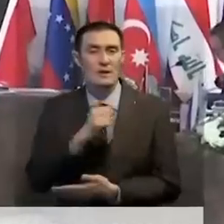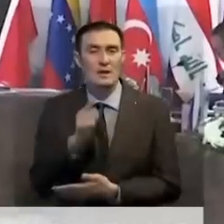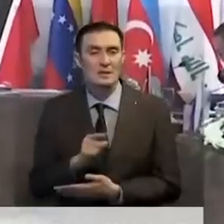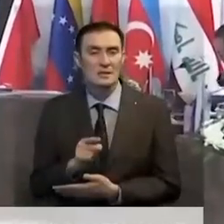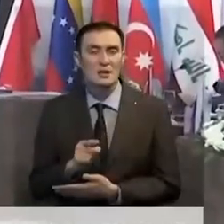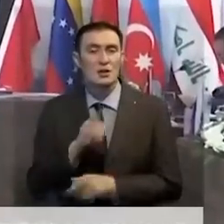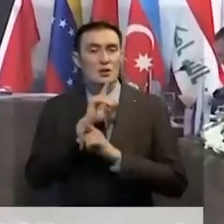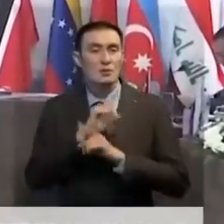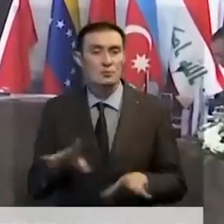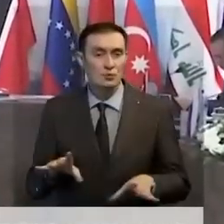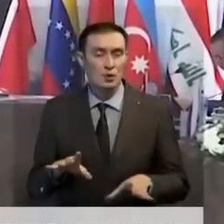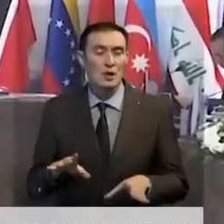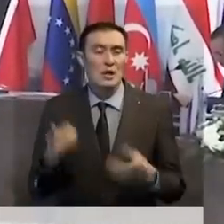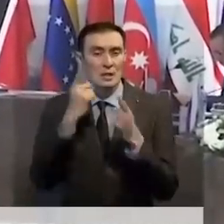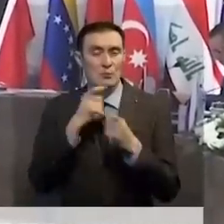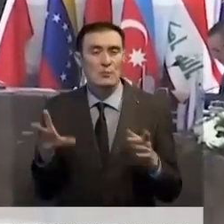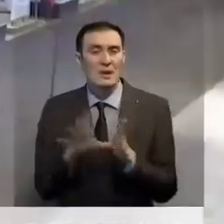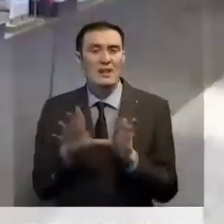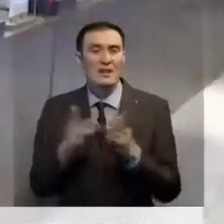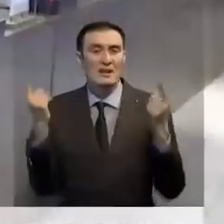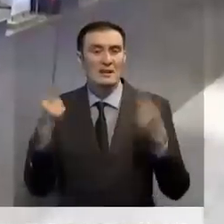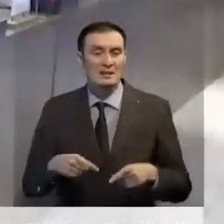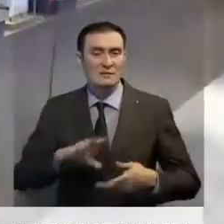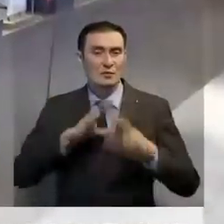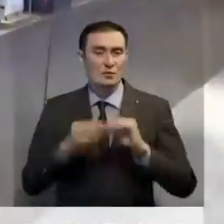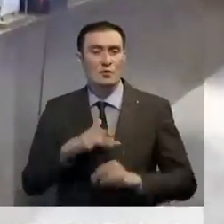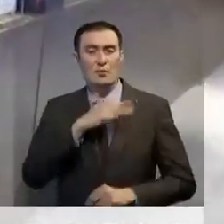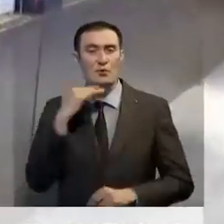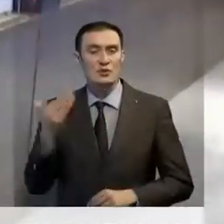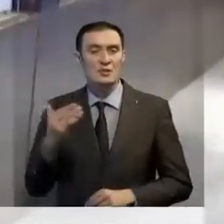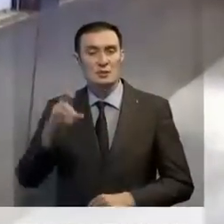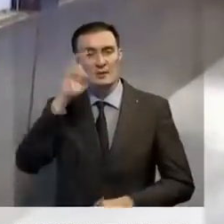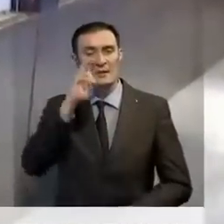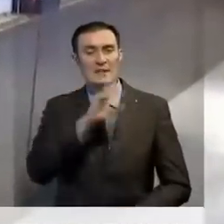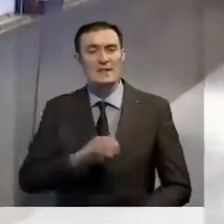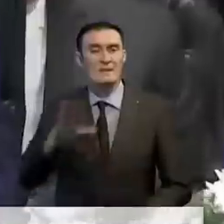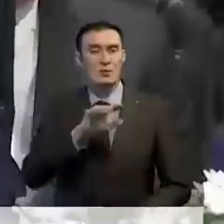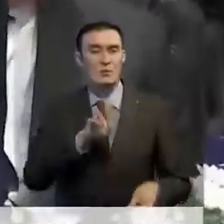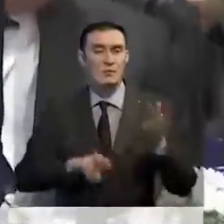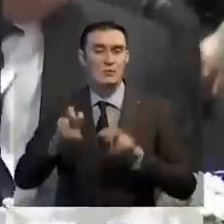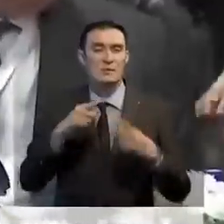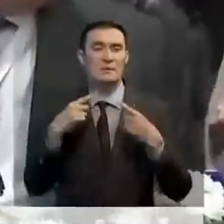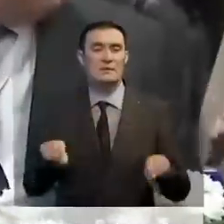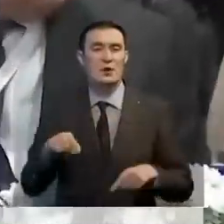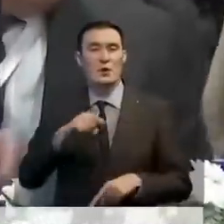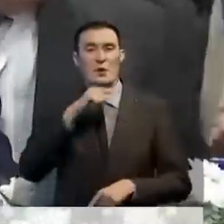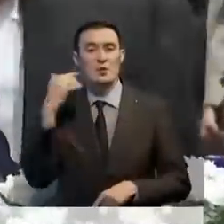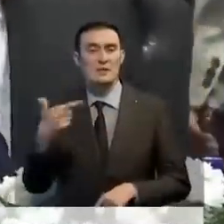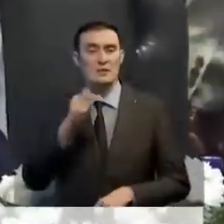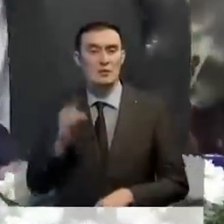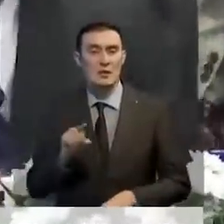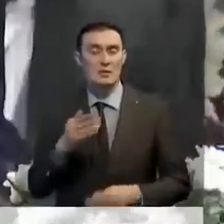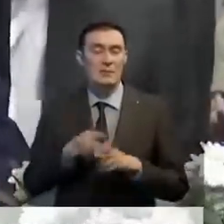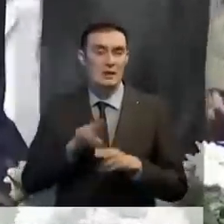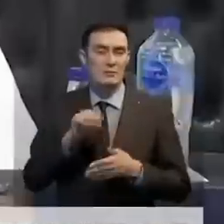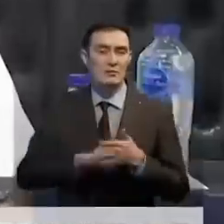поставок ждать не стоит. Напомню, энергокризис привел к тому, что большая часть стран ЕС в поиске альтернативы российскому газу. По